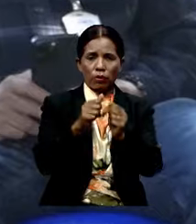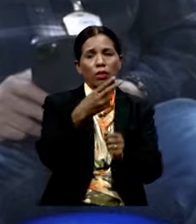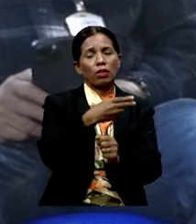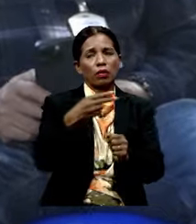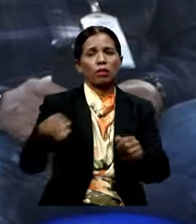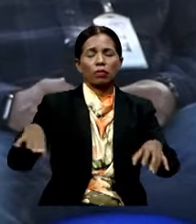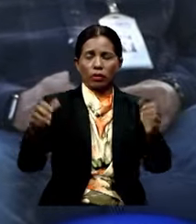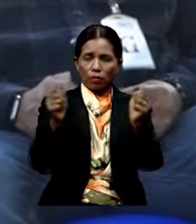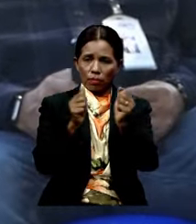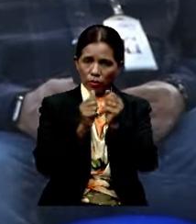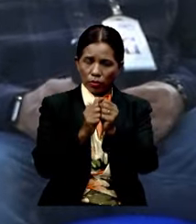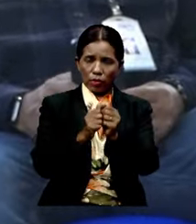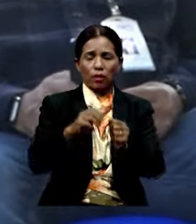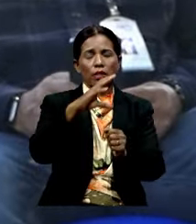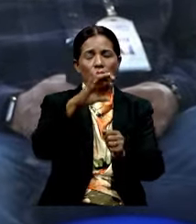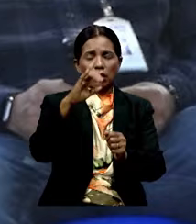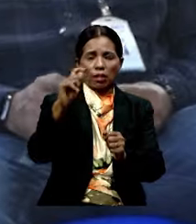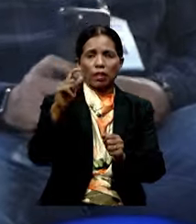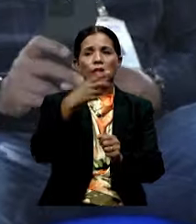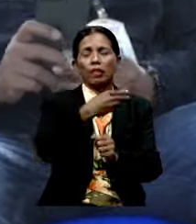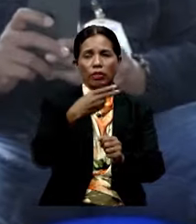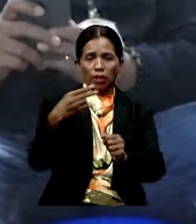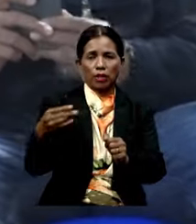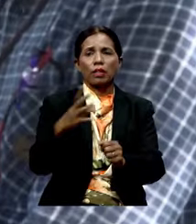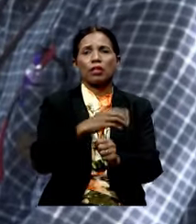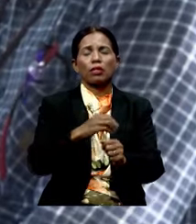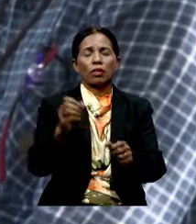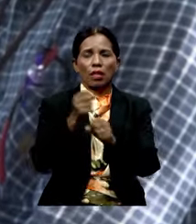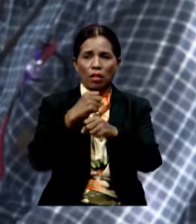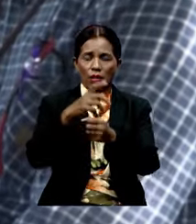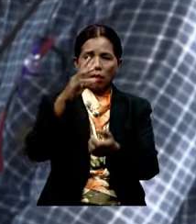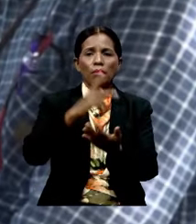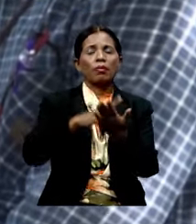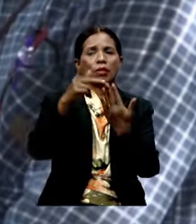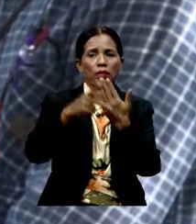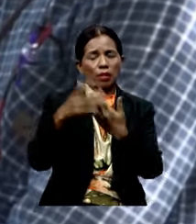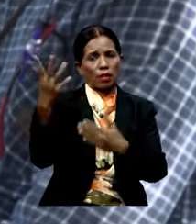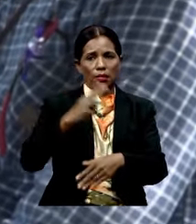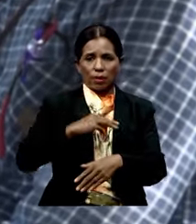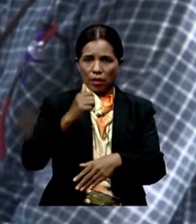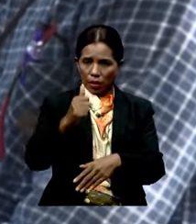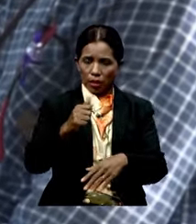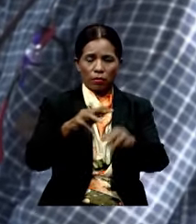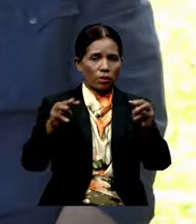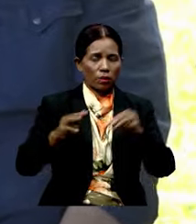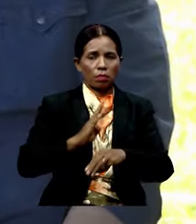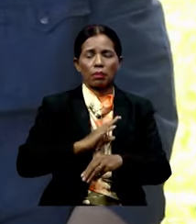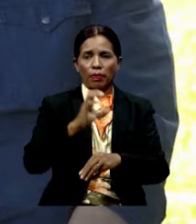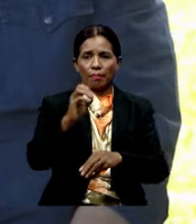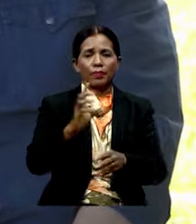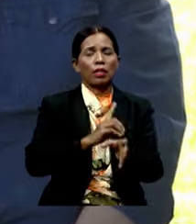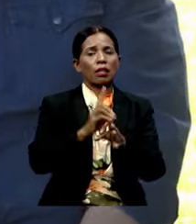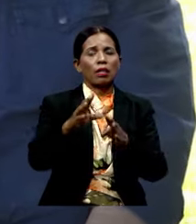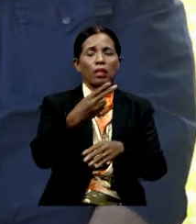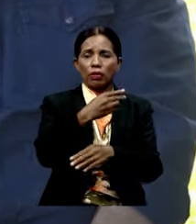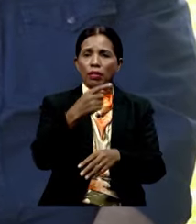PT Petrosida Gresik kusi Indonesia hodi lansa programa Demoplot iha maliana munisipi Bawonaru semana nei. Diplomata Indonesia